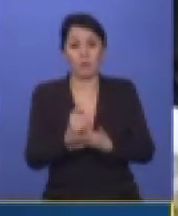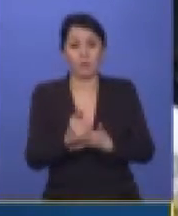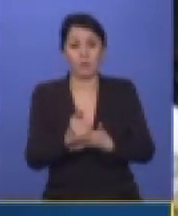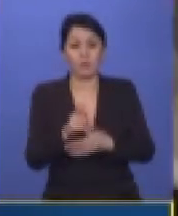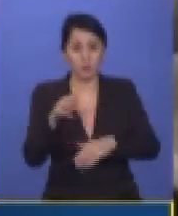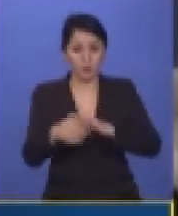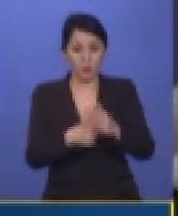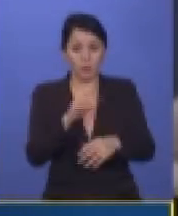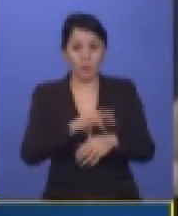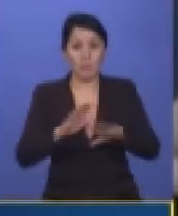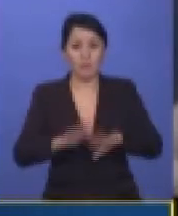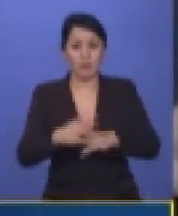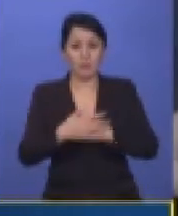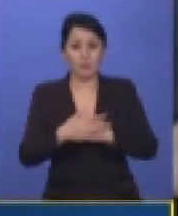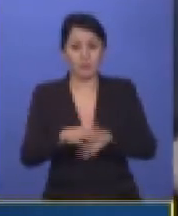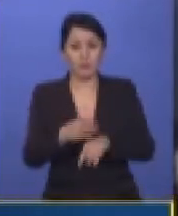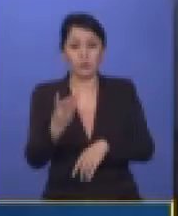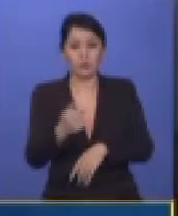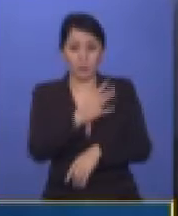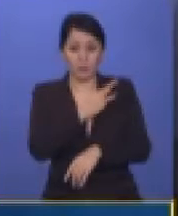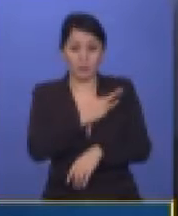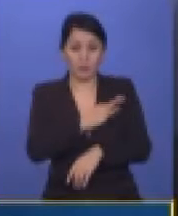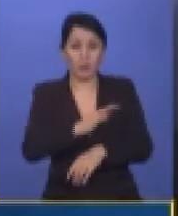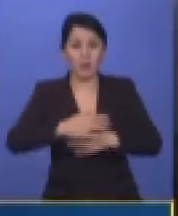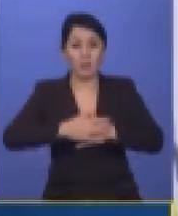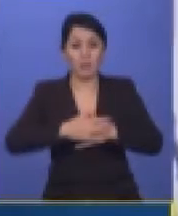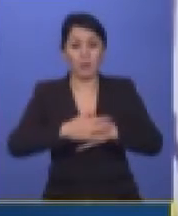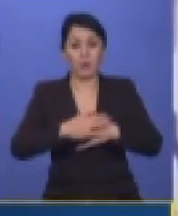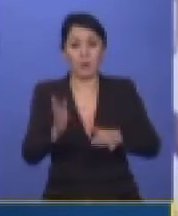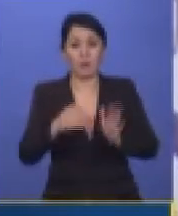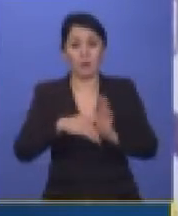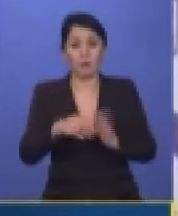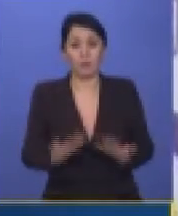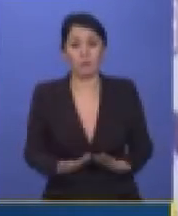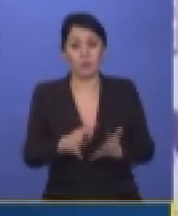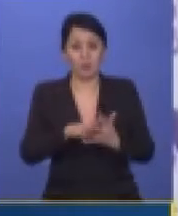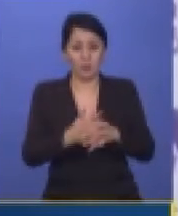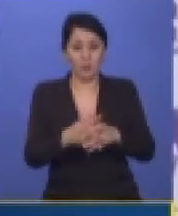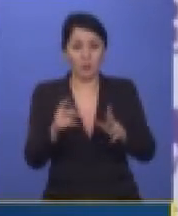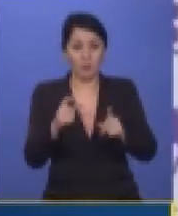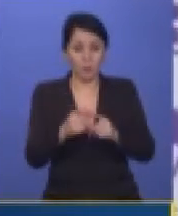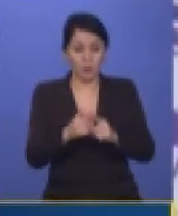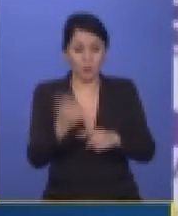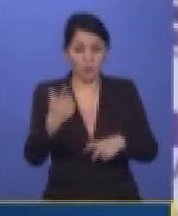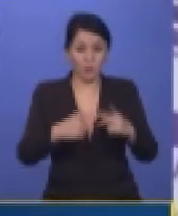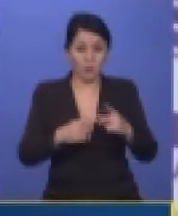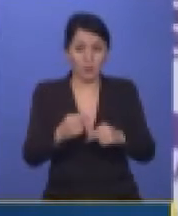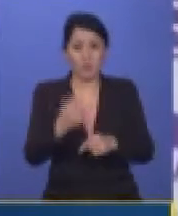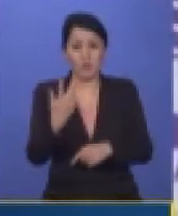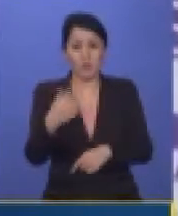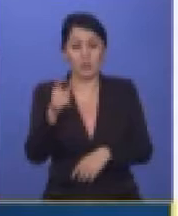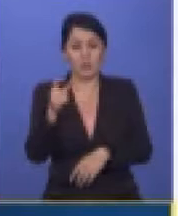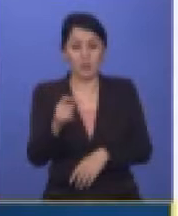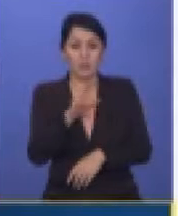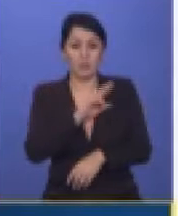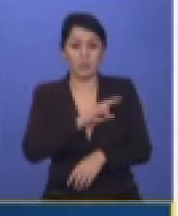Это новые рабочие места и прибыль, которую можно потратить на расширение и улучшение жизни сельчан. К слову, на этой ферме работу найдут 30